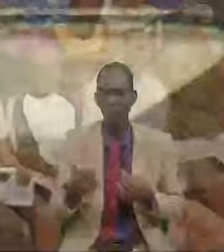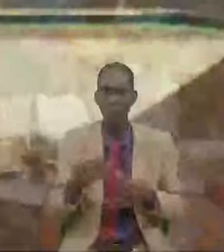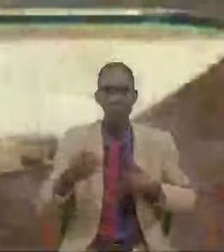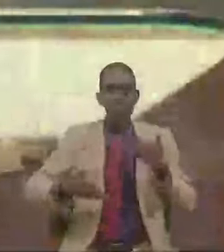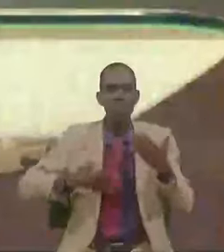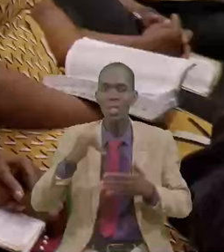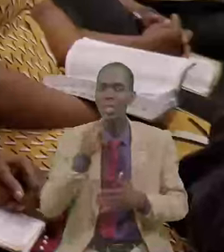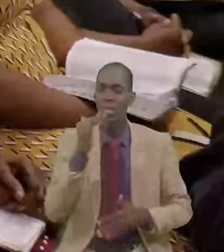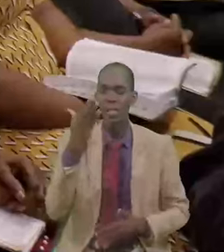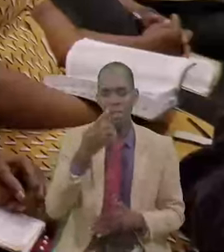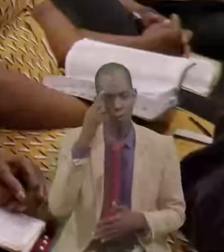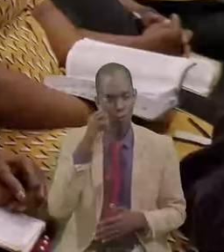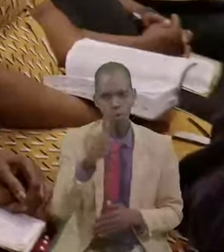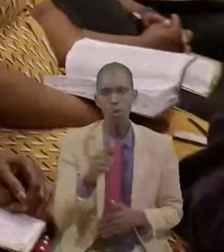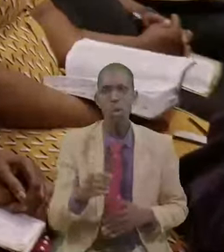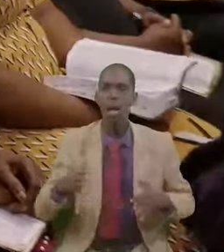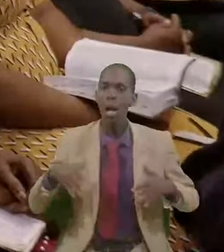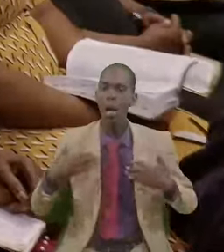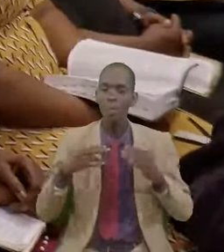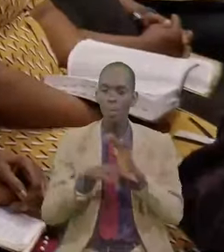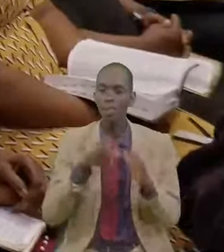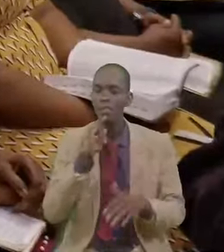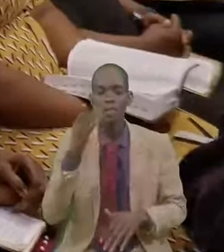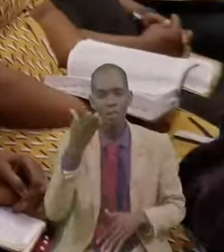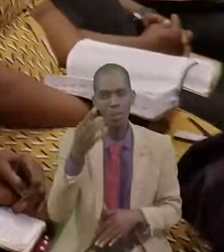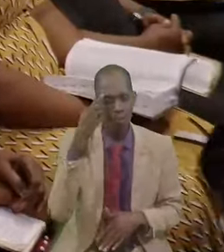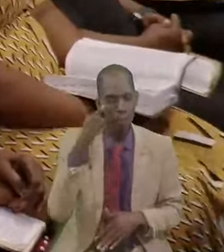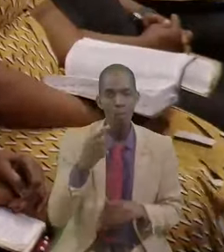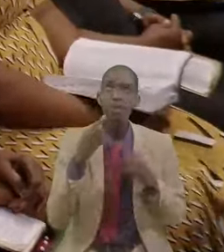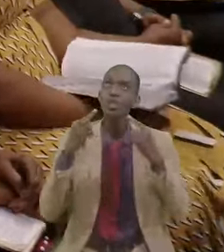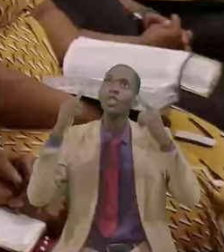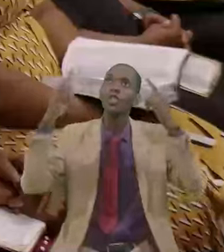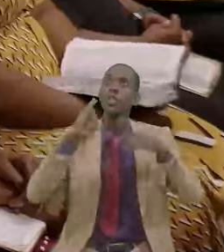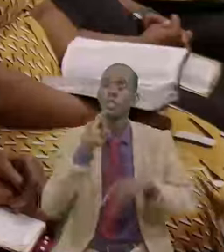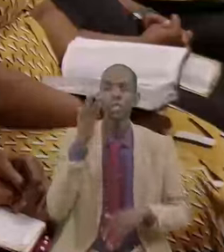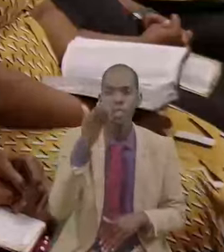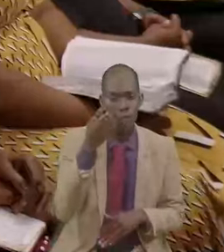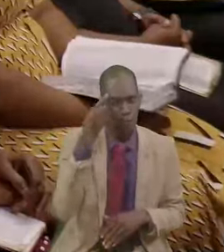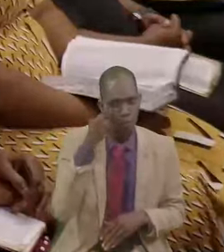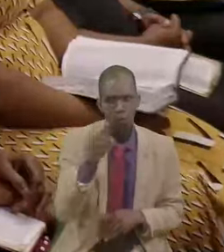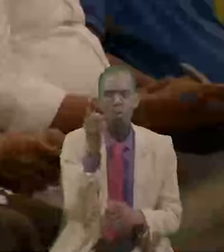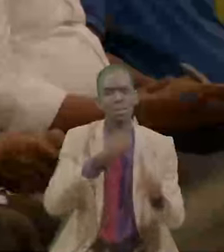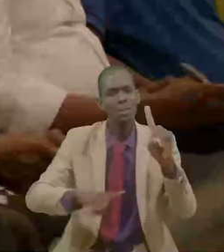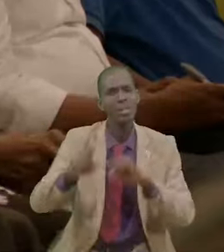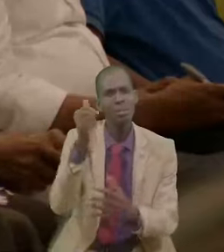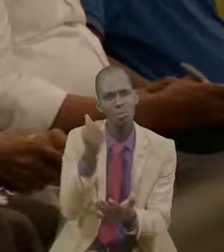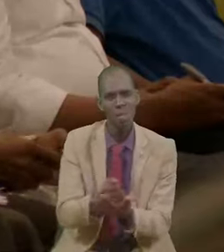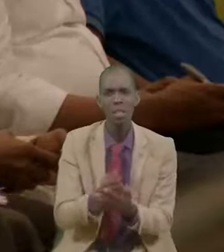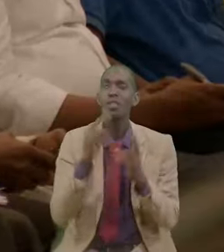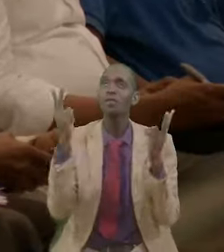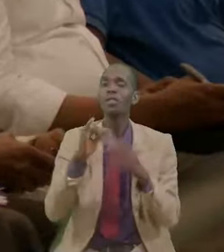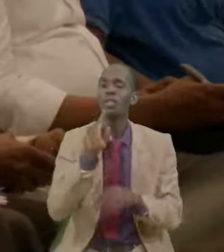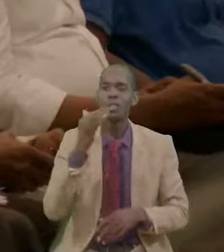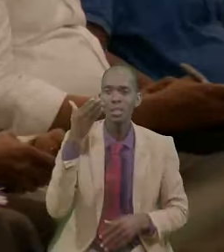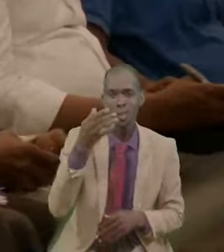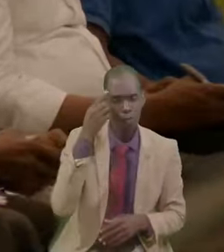devant vous. Le bonheur est devant vous. Le succès est devant vous. La victoire est devant vous. La